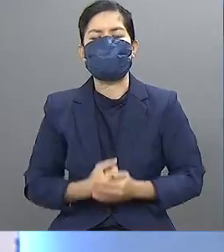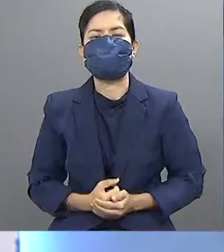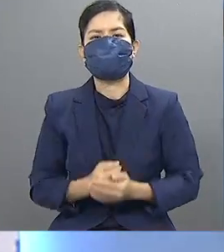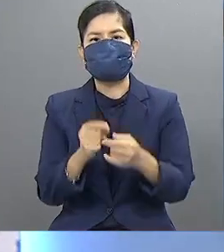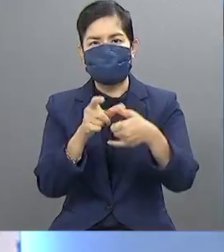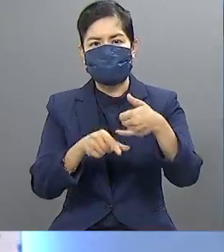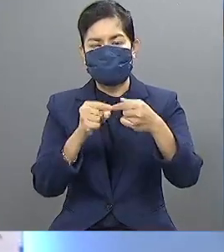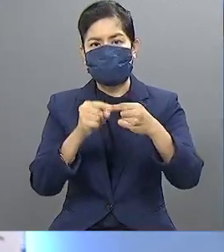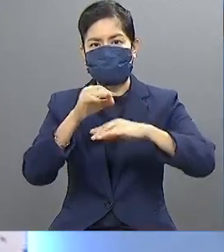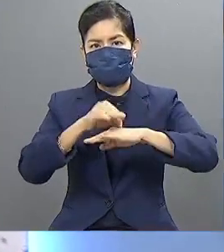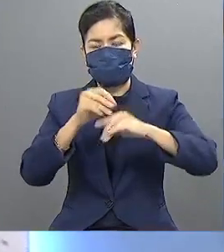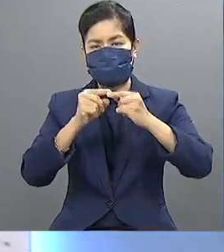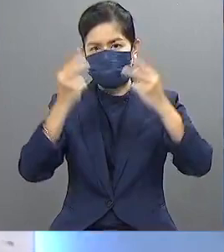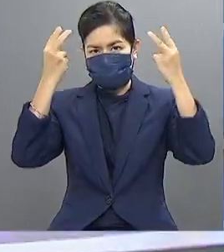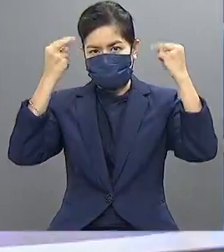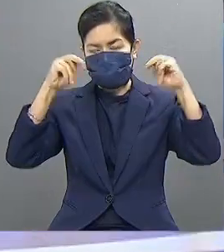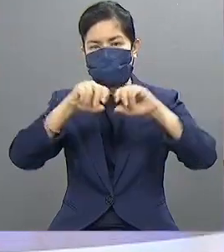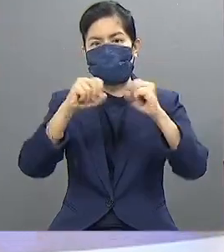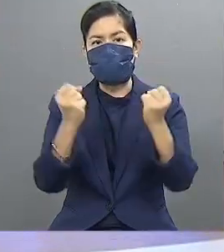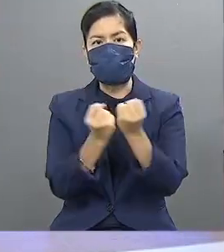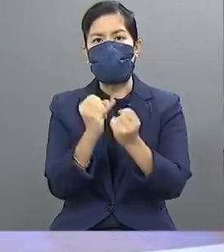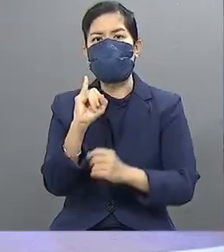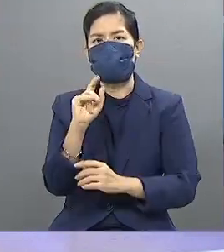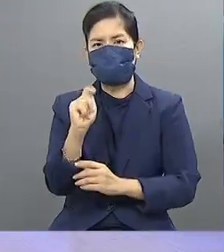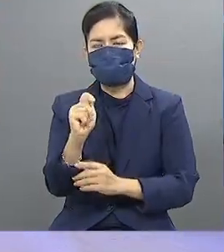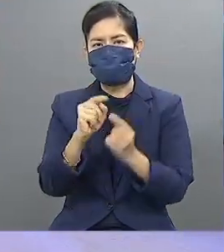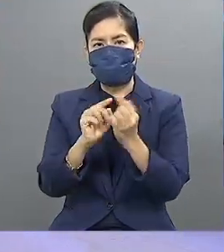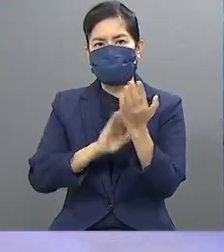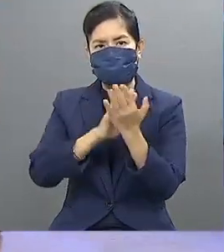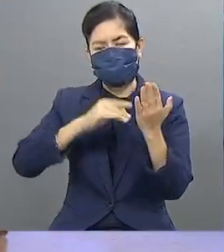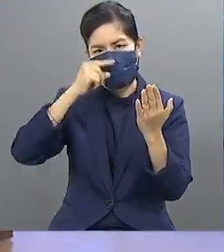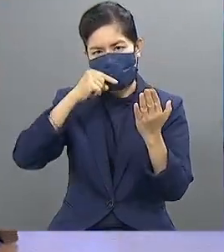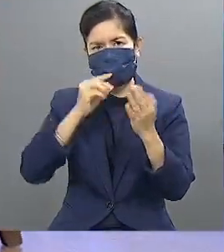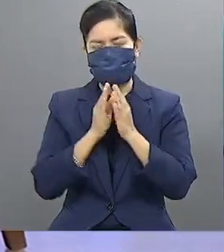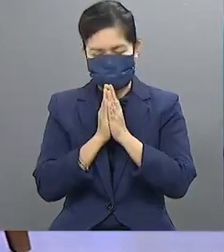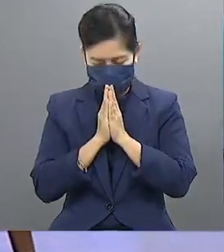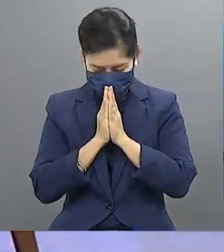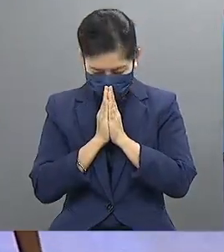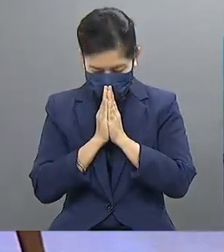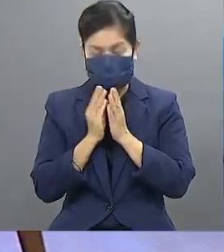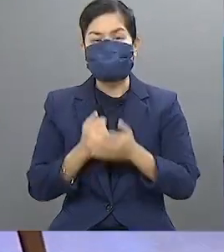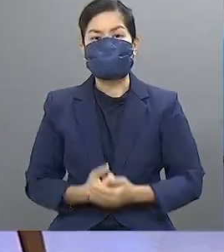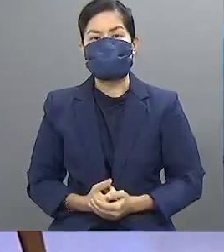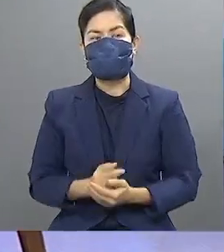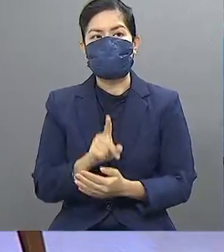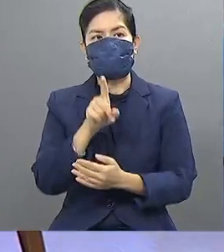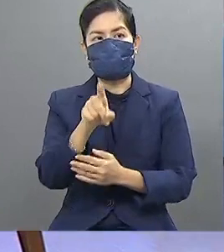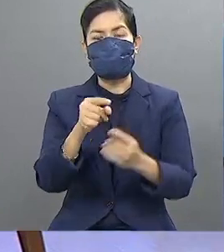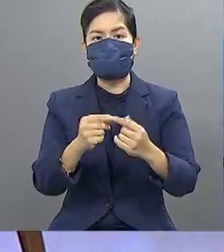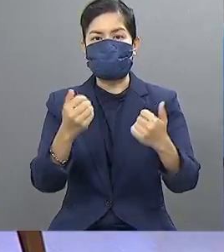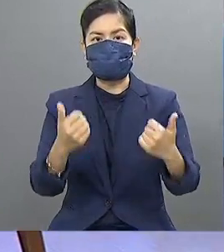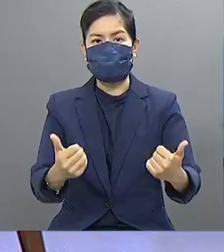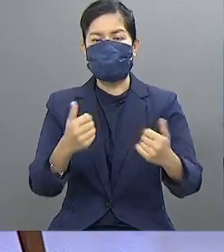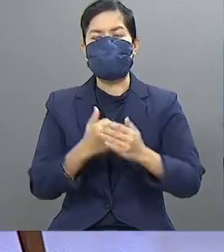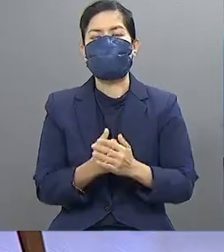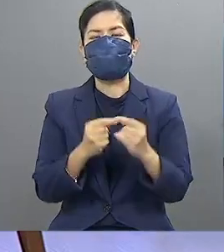โรคไตแห่งประเทศไทยสวัสดีค่ะคุณหมอ สวัสดีครับ ค่ะขออนุญาตเรียนถามคุณหมอสักนิดนึงว่าตอนนี้ภาพรวมของผู้ป่วยโรค